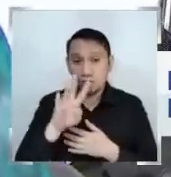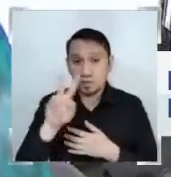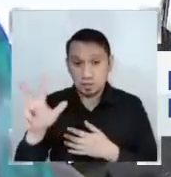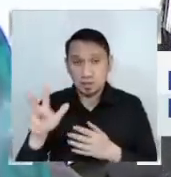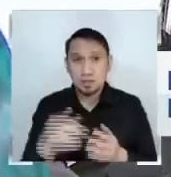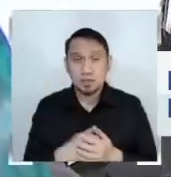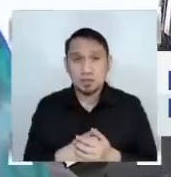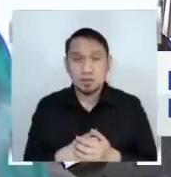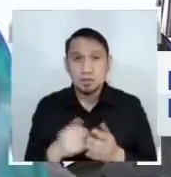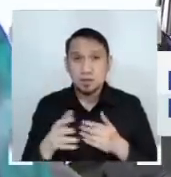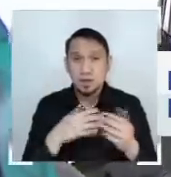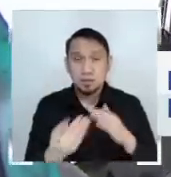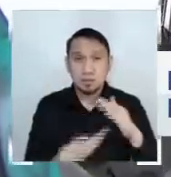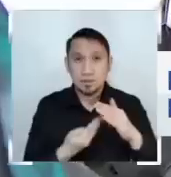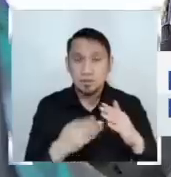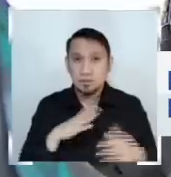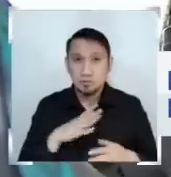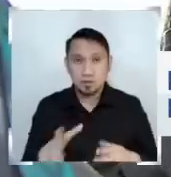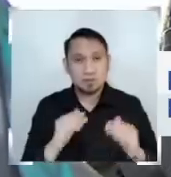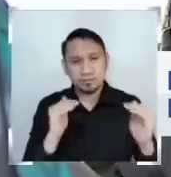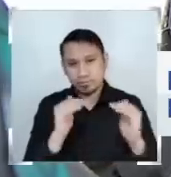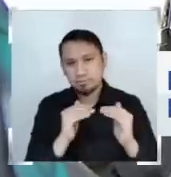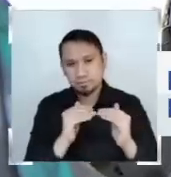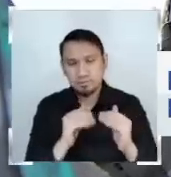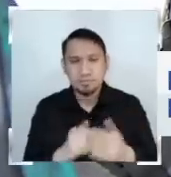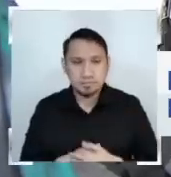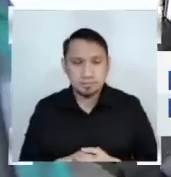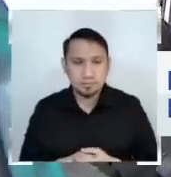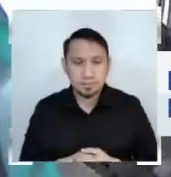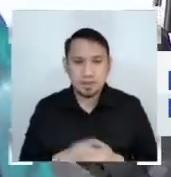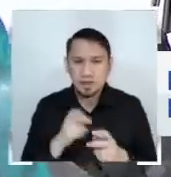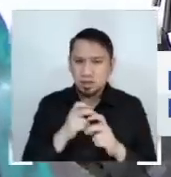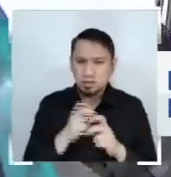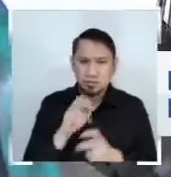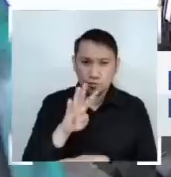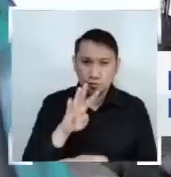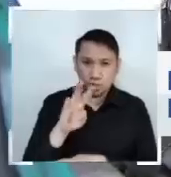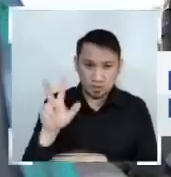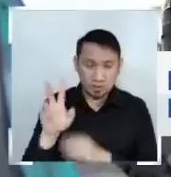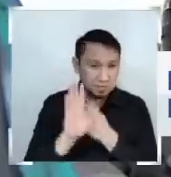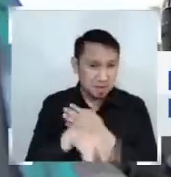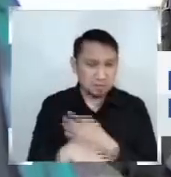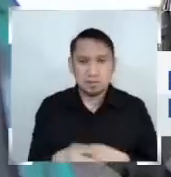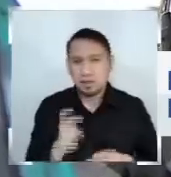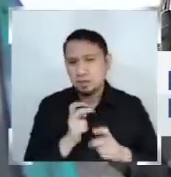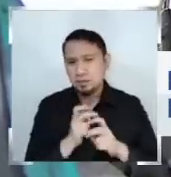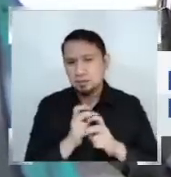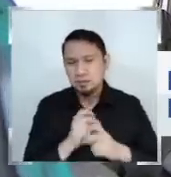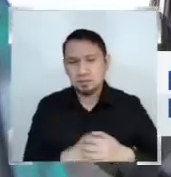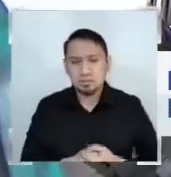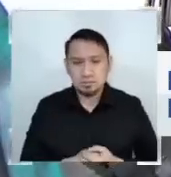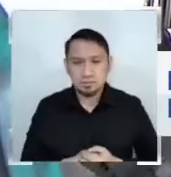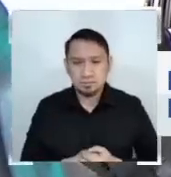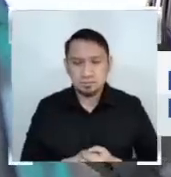yung minimum, okay lang yun, pantay-pantay pa rin yun. Mahirap na yata ang 43. Kaya nga, mahirap na. Baka